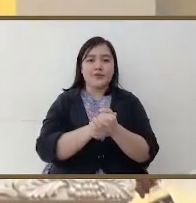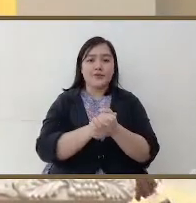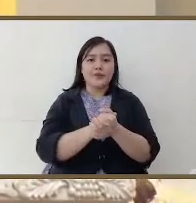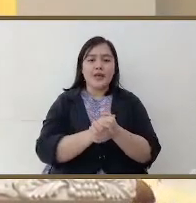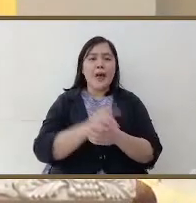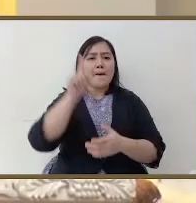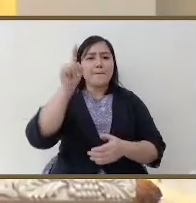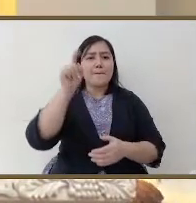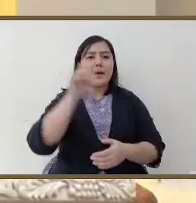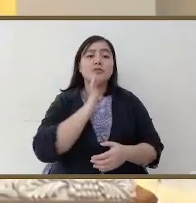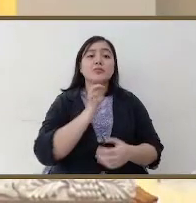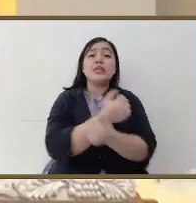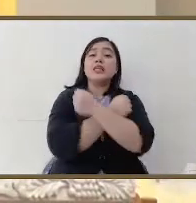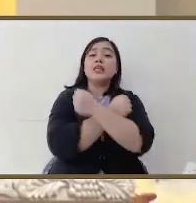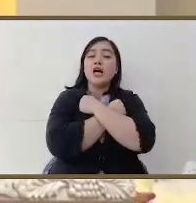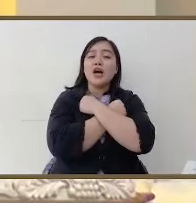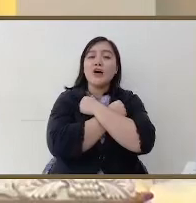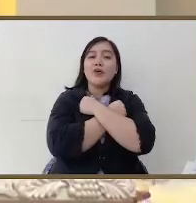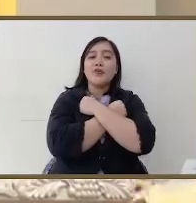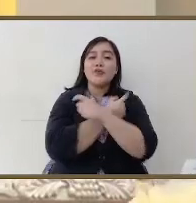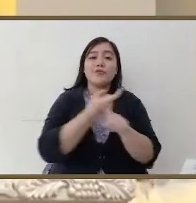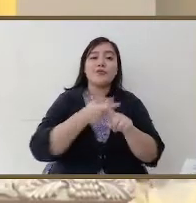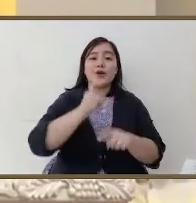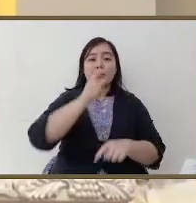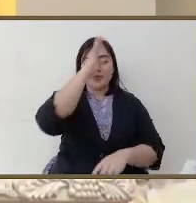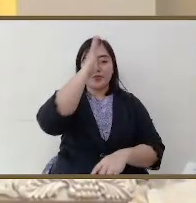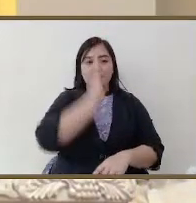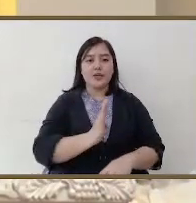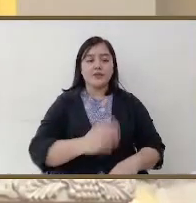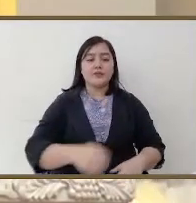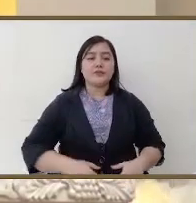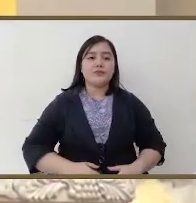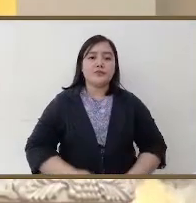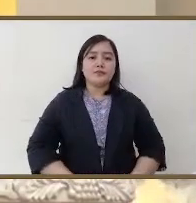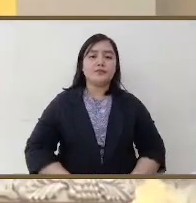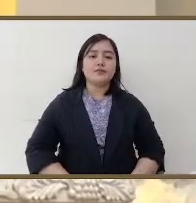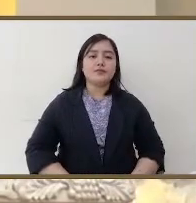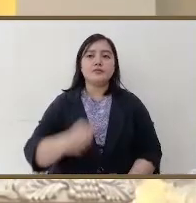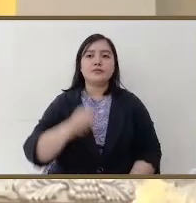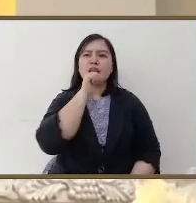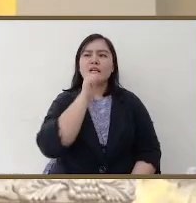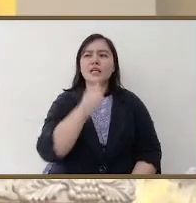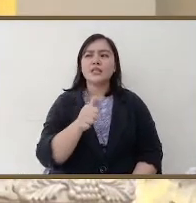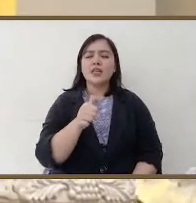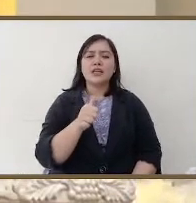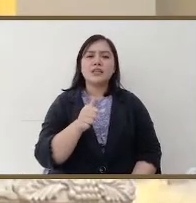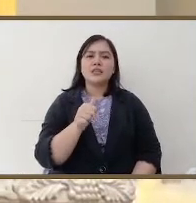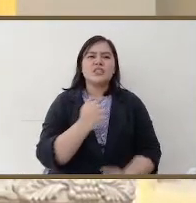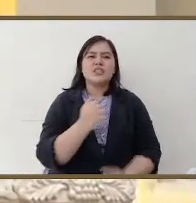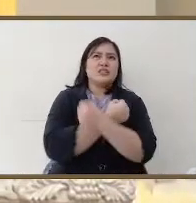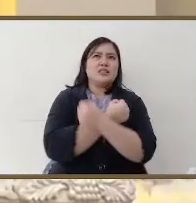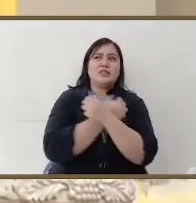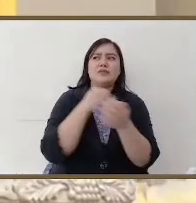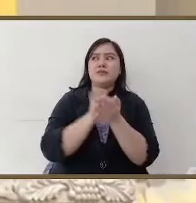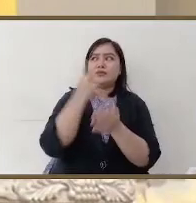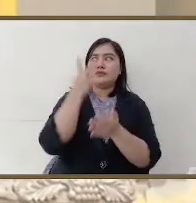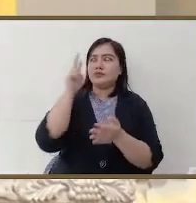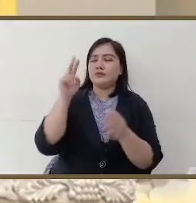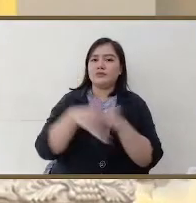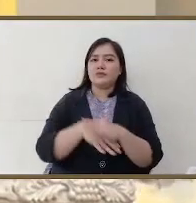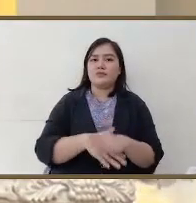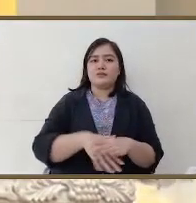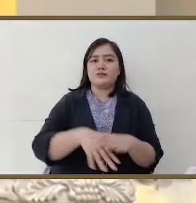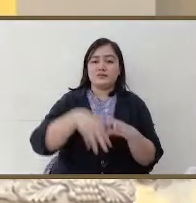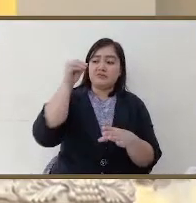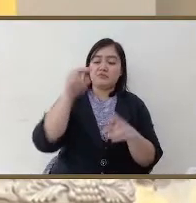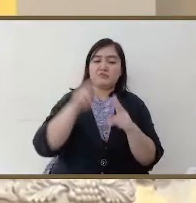came from God. It's not the kind of love na nakikita po natin sa kalye, kapatid. Hindi po yan yung pag-ibig